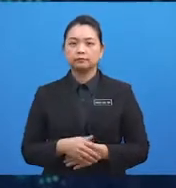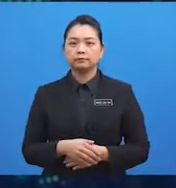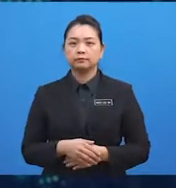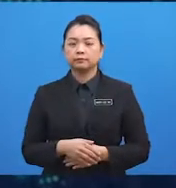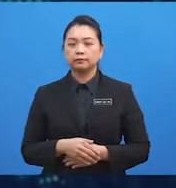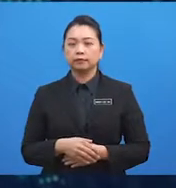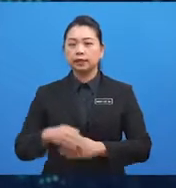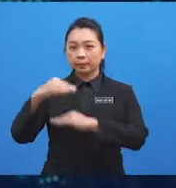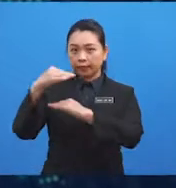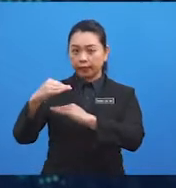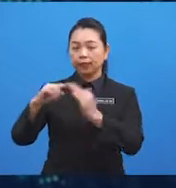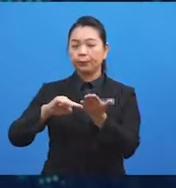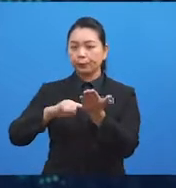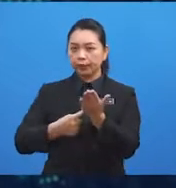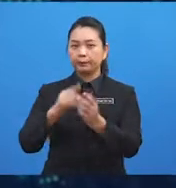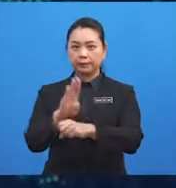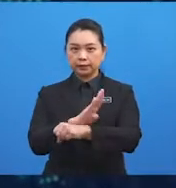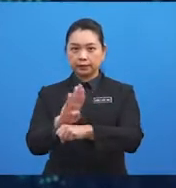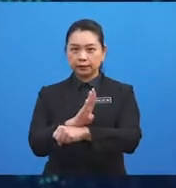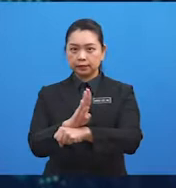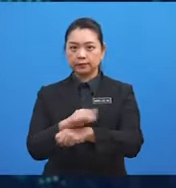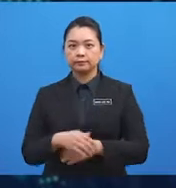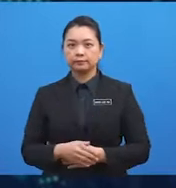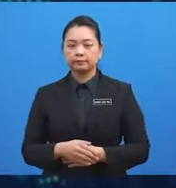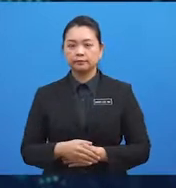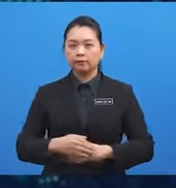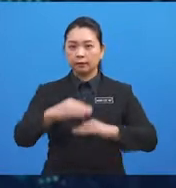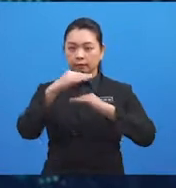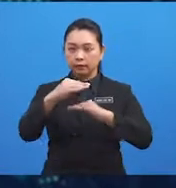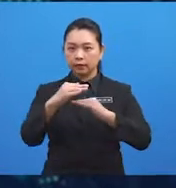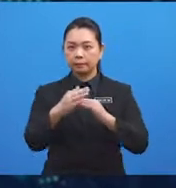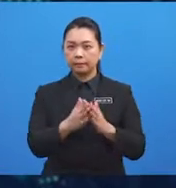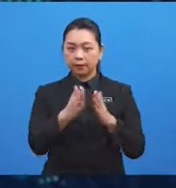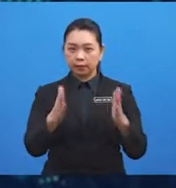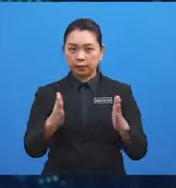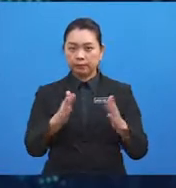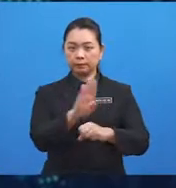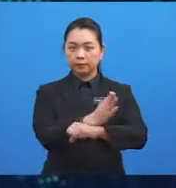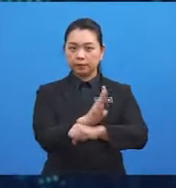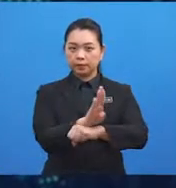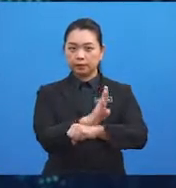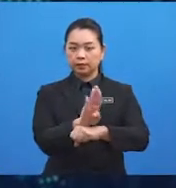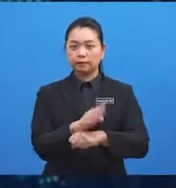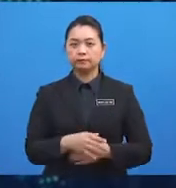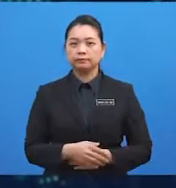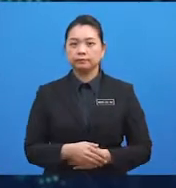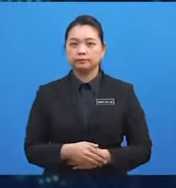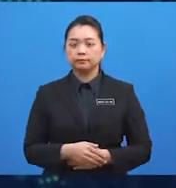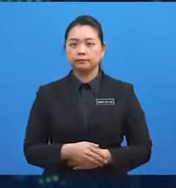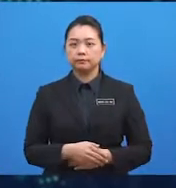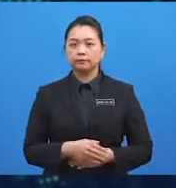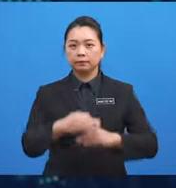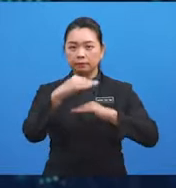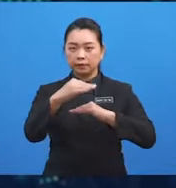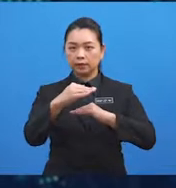peringkat permulaan perniagaan, peringkat perkembangan perniagaan,